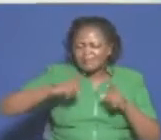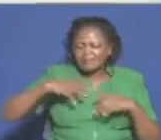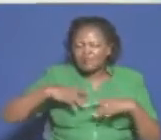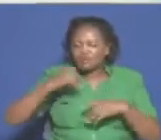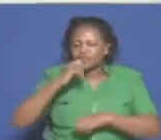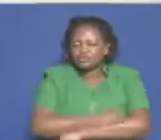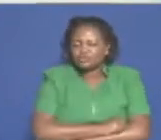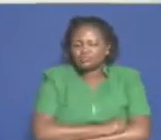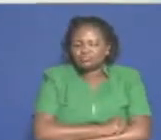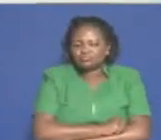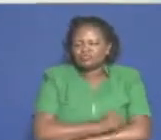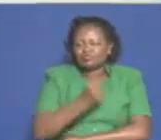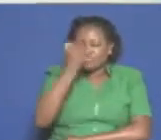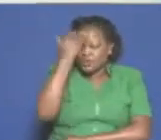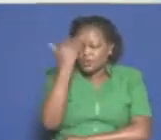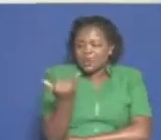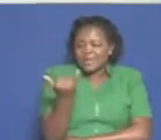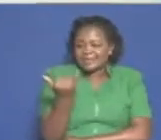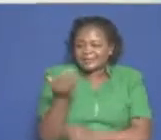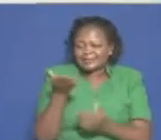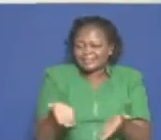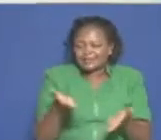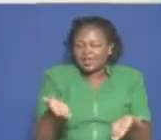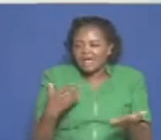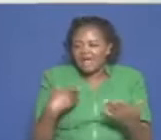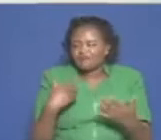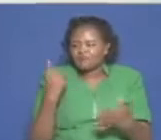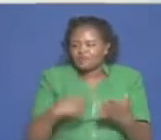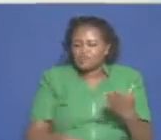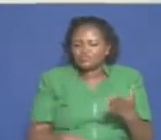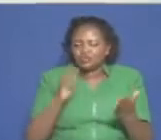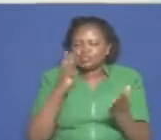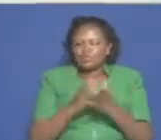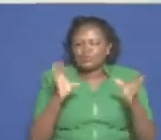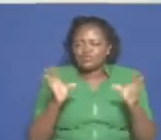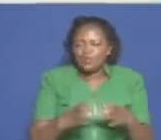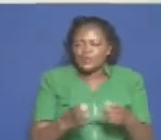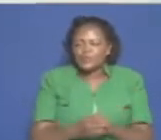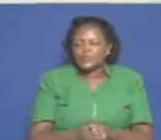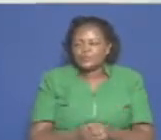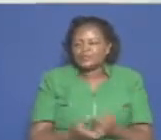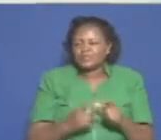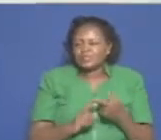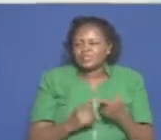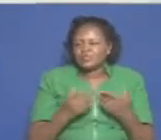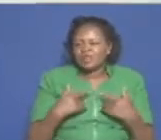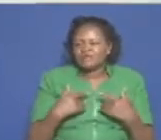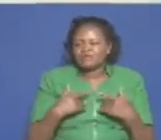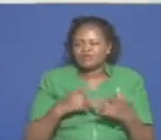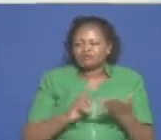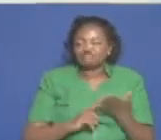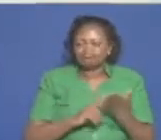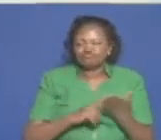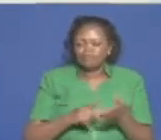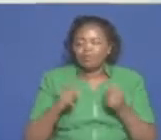kuchagua. Kwa sababu vile tunaongea saa hizi kuna zile watu we call WhatsApp groups. Ukaelewa kwa hizo WhatsApp groups kuna mcheto mkubwa sana. Kuna mabishano